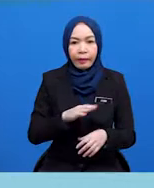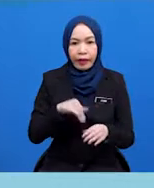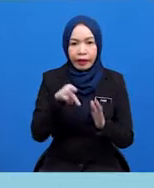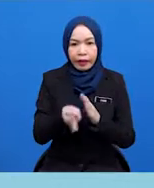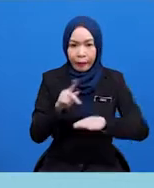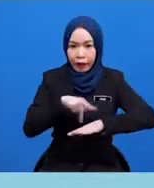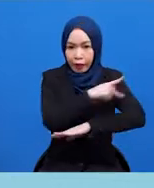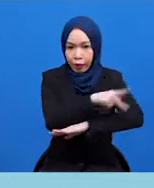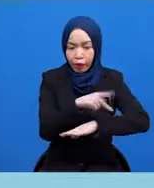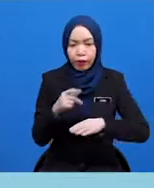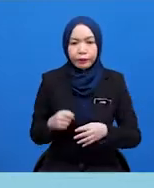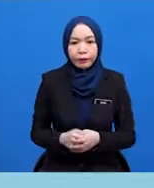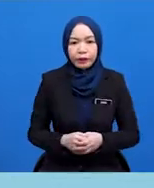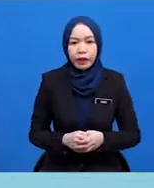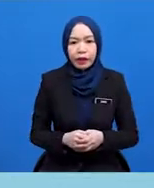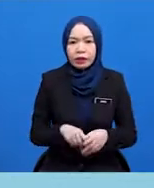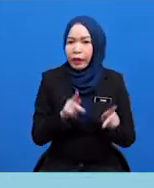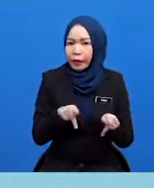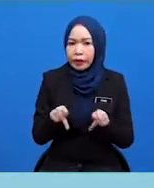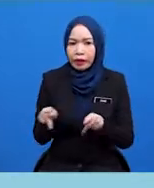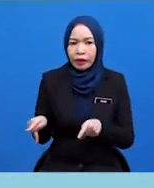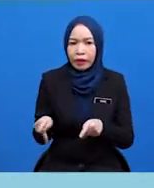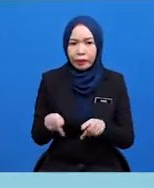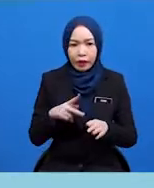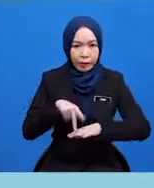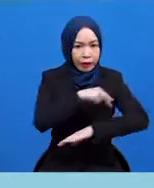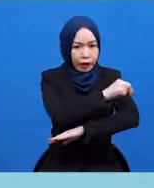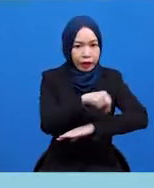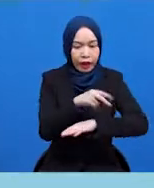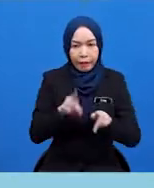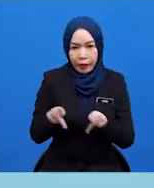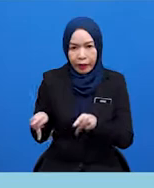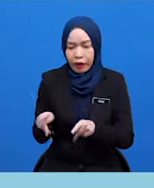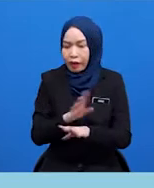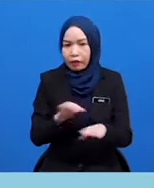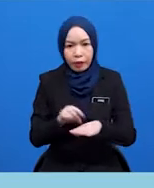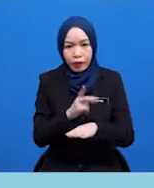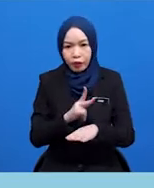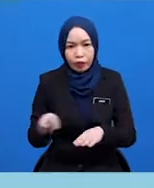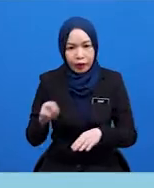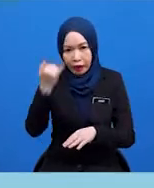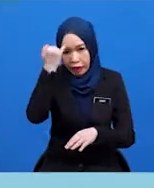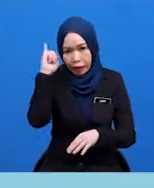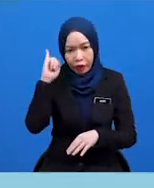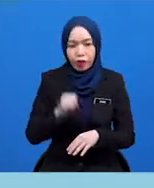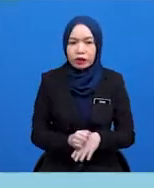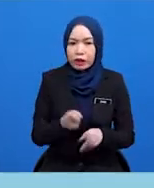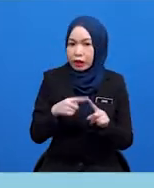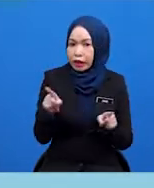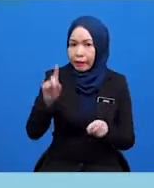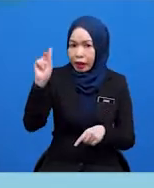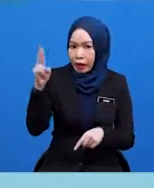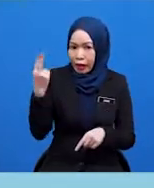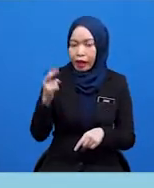Pertanian pindah pula tidak menggunakan teknologi moden. Mereka hanya menggunakan